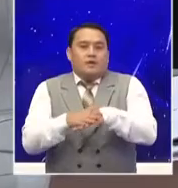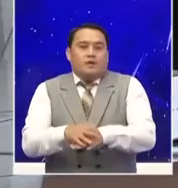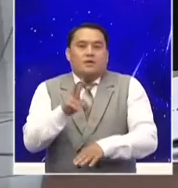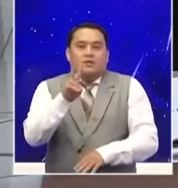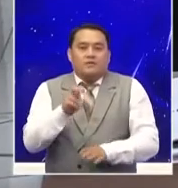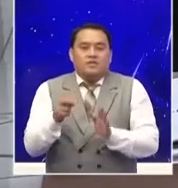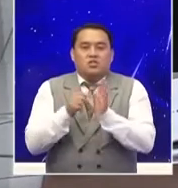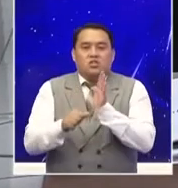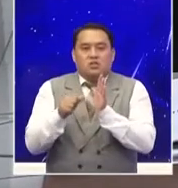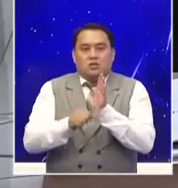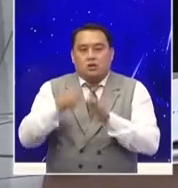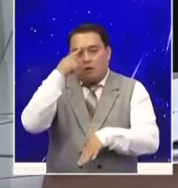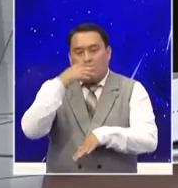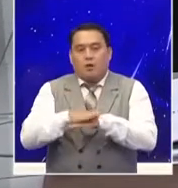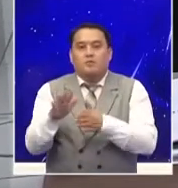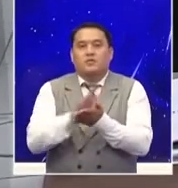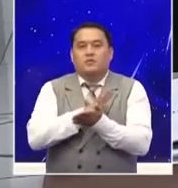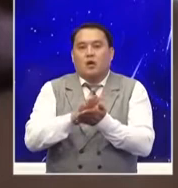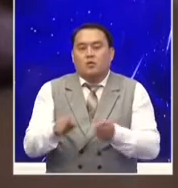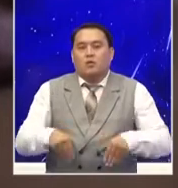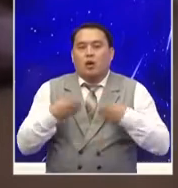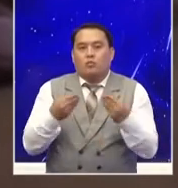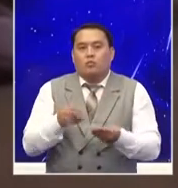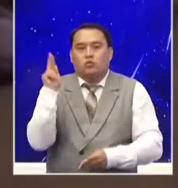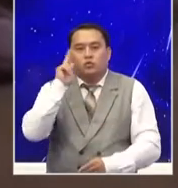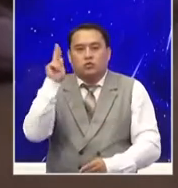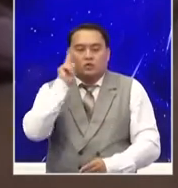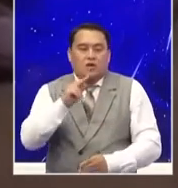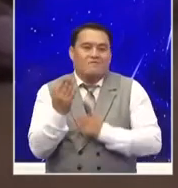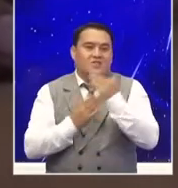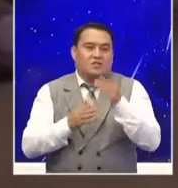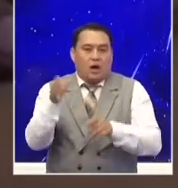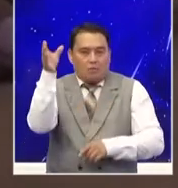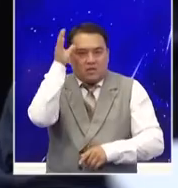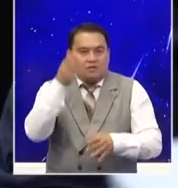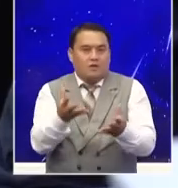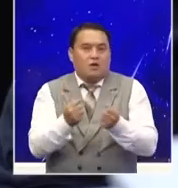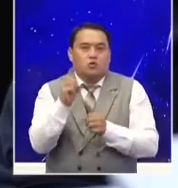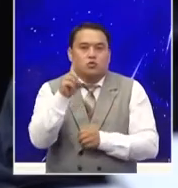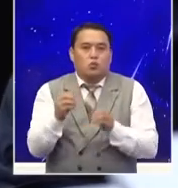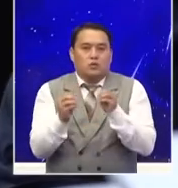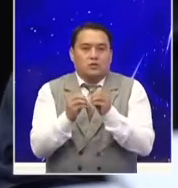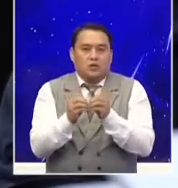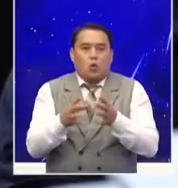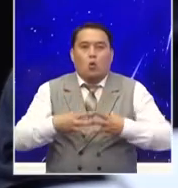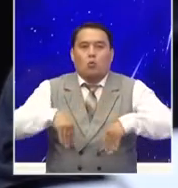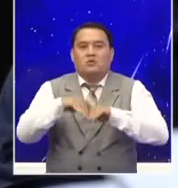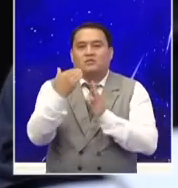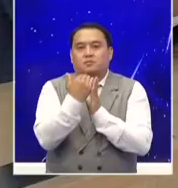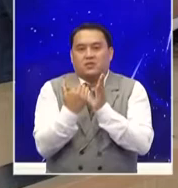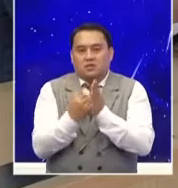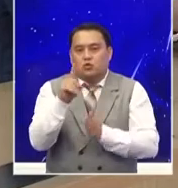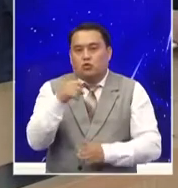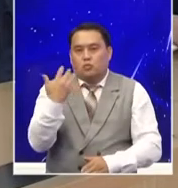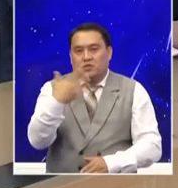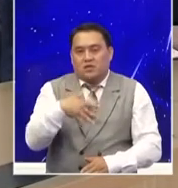260 грантов Акима области. За счет средств местного бюджета высшее образование смогут получить 110 человек из общего списка, а также